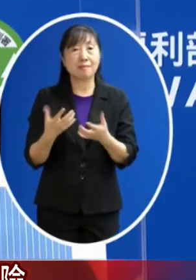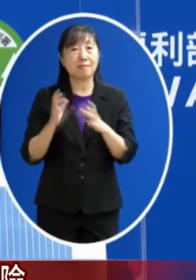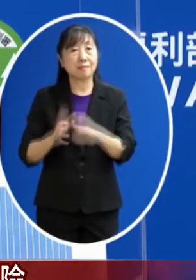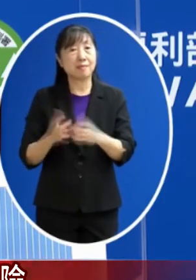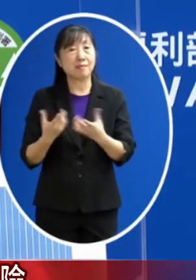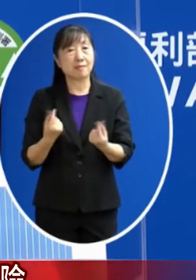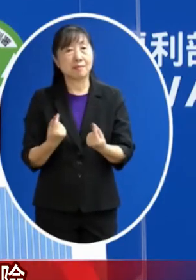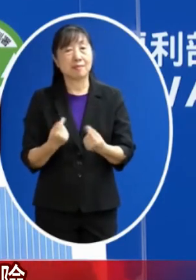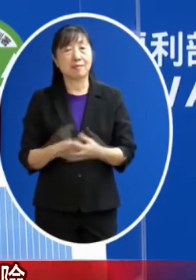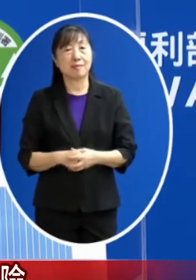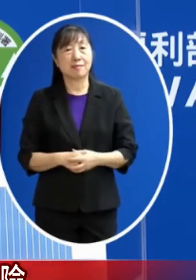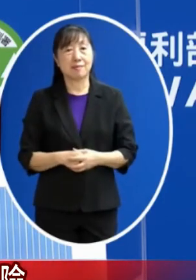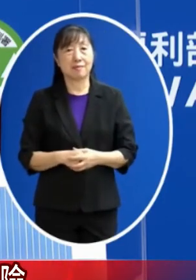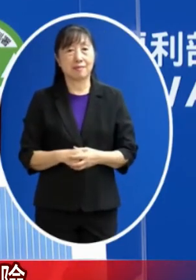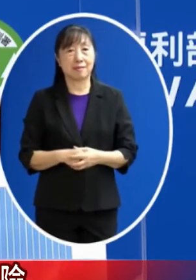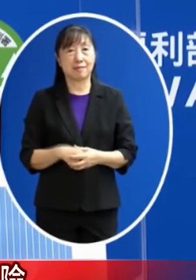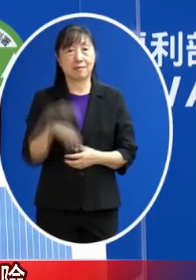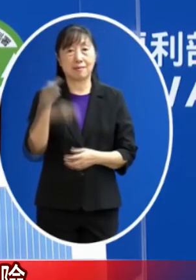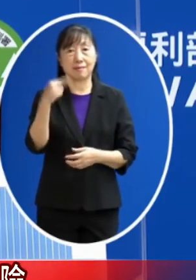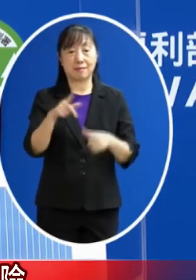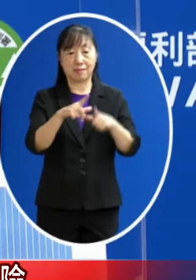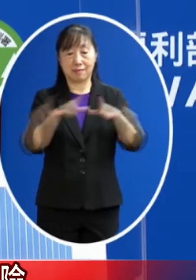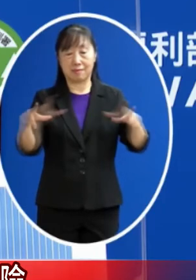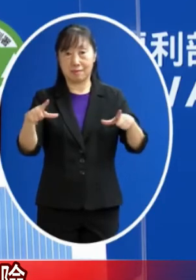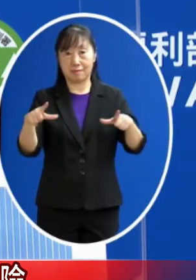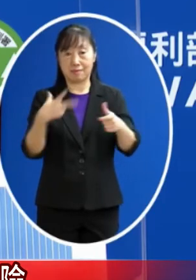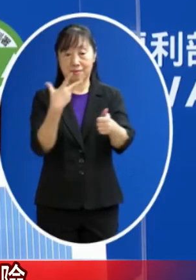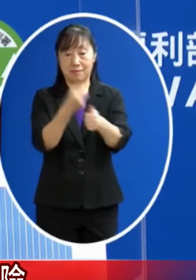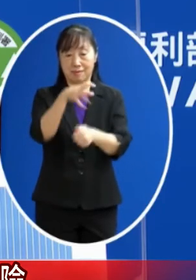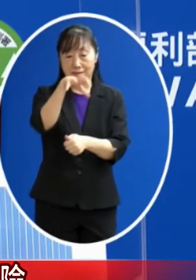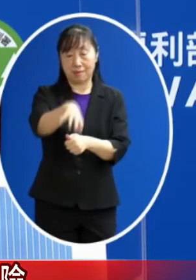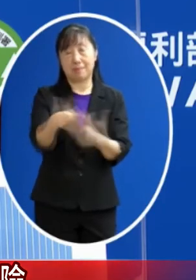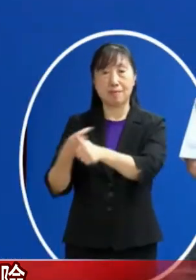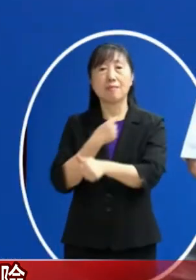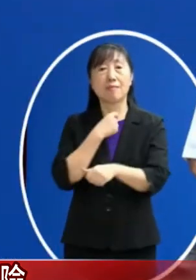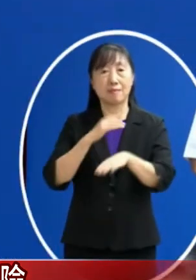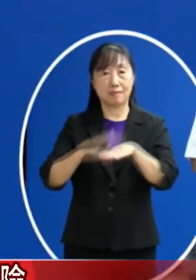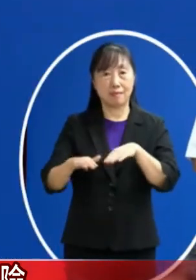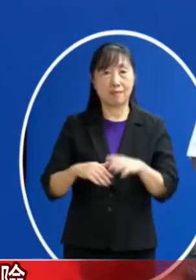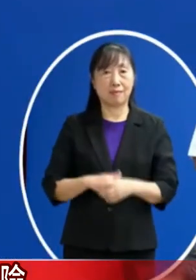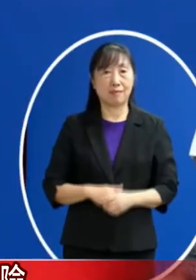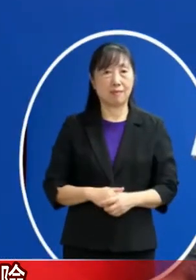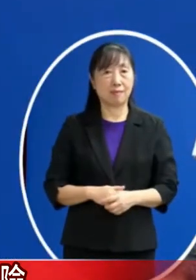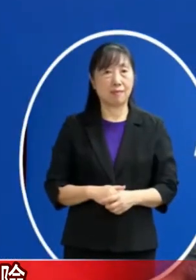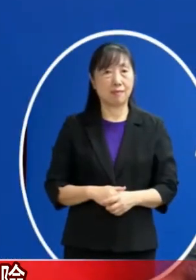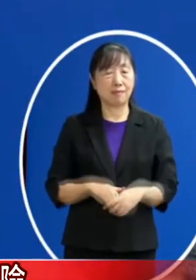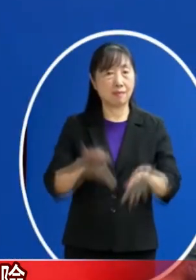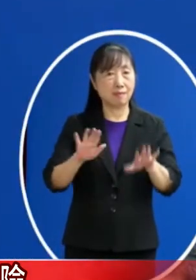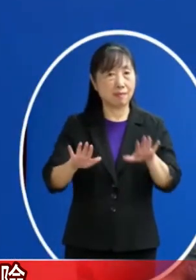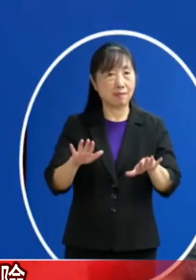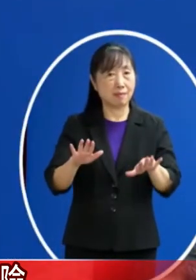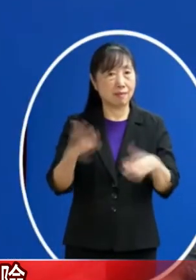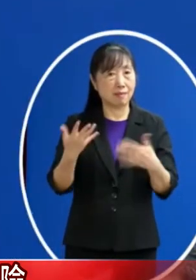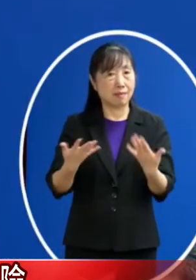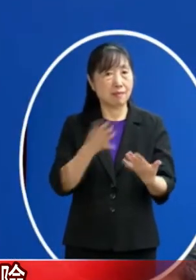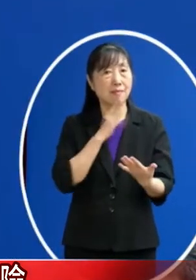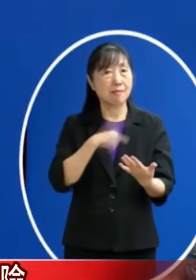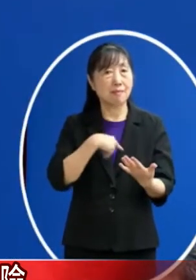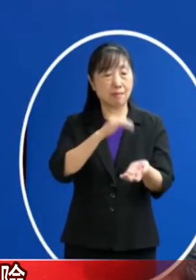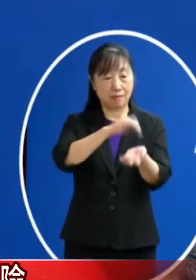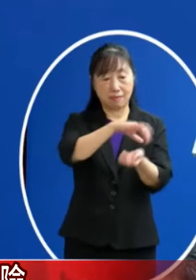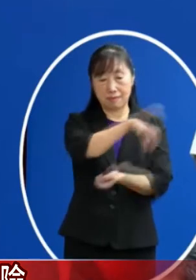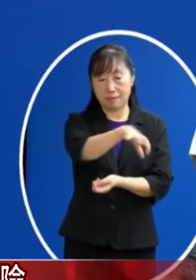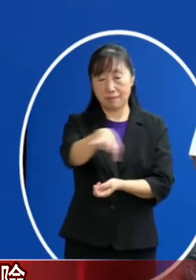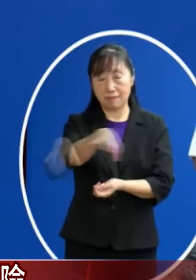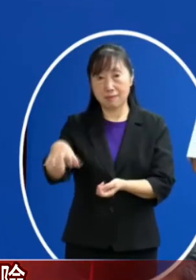点，那还有我们的大型的一个接种站， 大概主要利用我们目前既有的医疗院